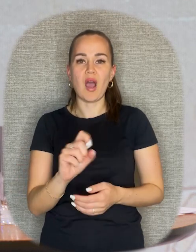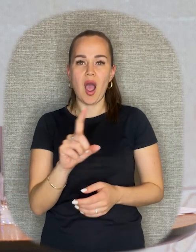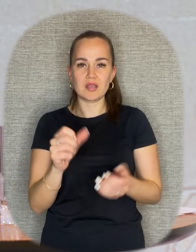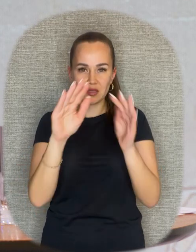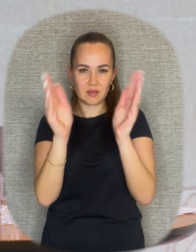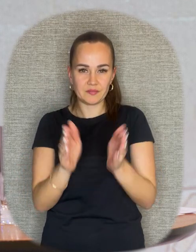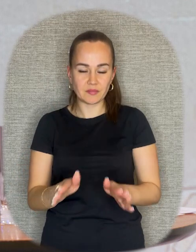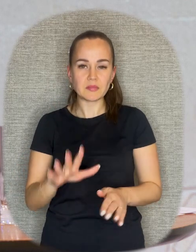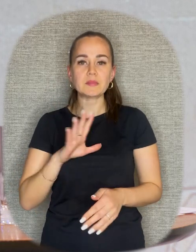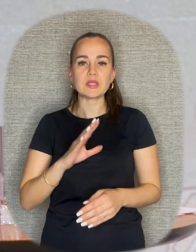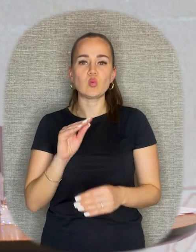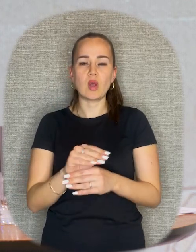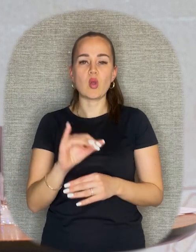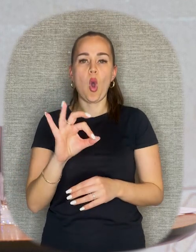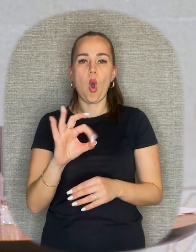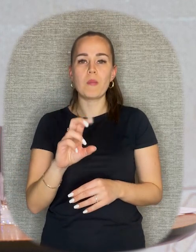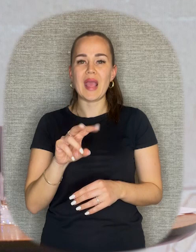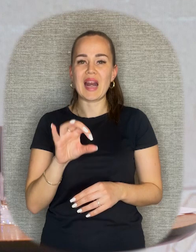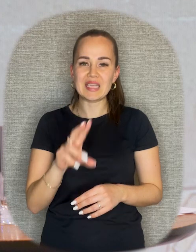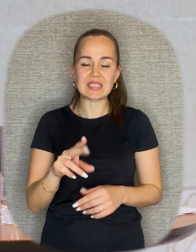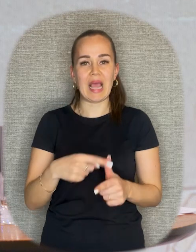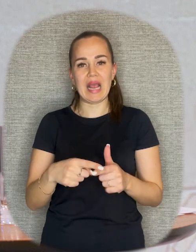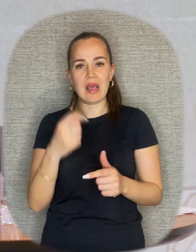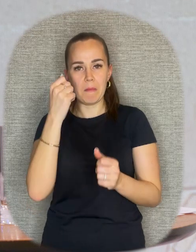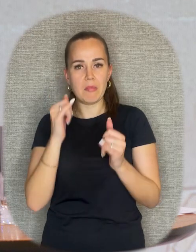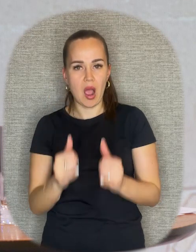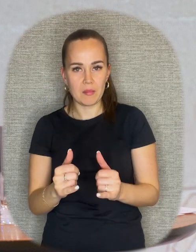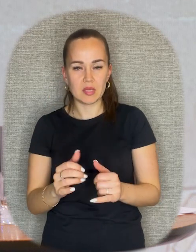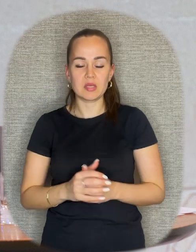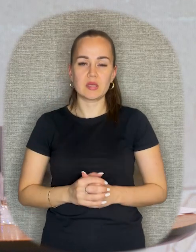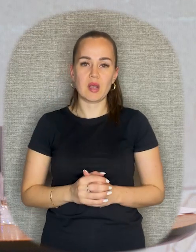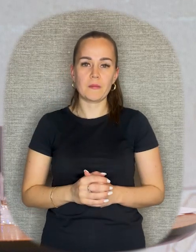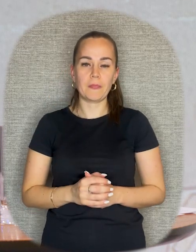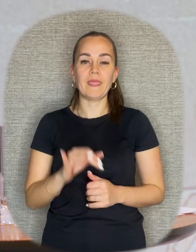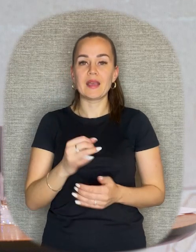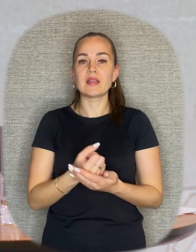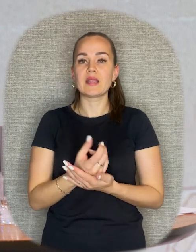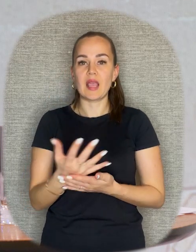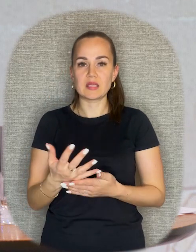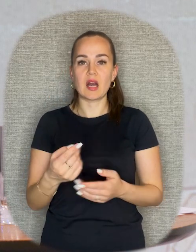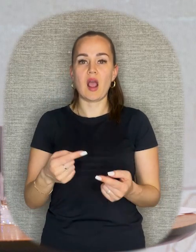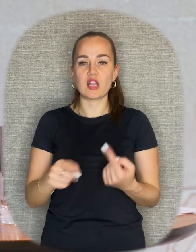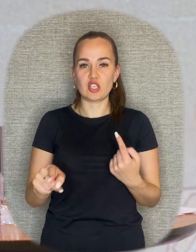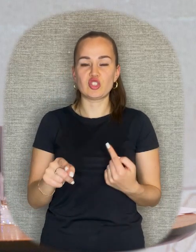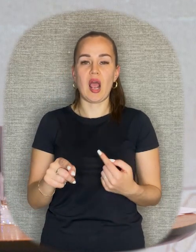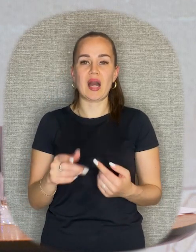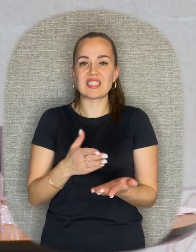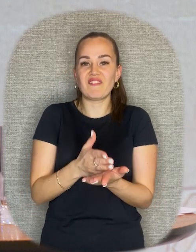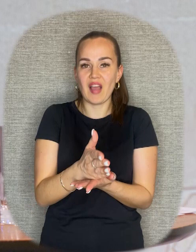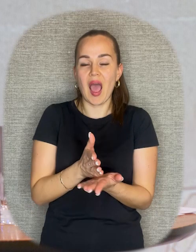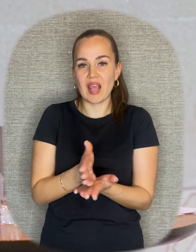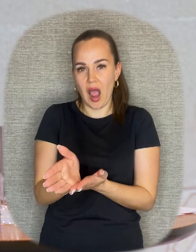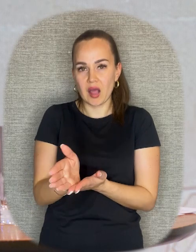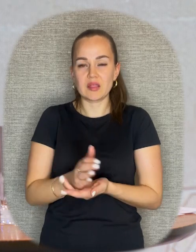несколько очень схожих вариантов например планировалась сейчас там установлена ваза а были варианты с с установкой обелиска или